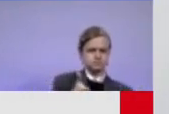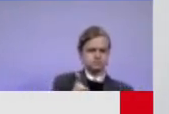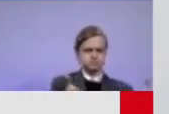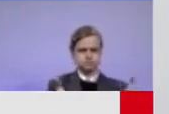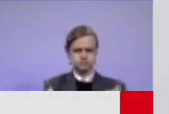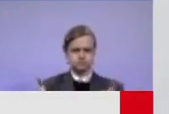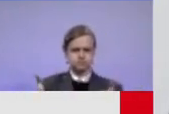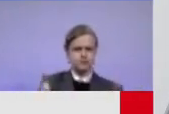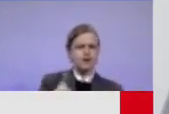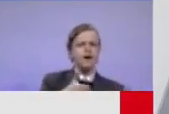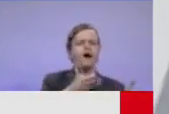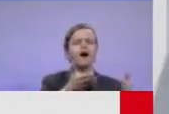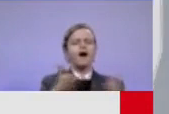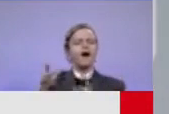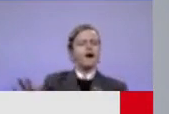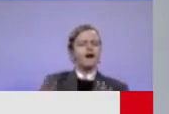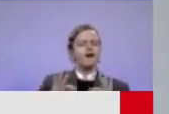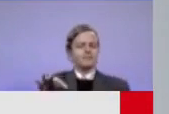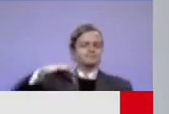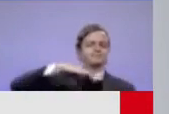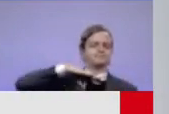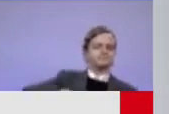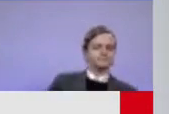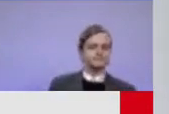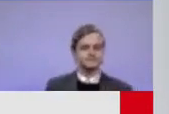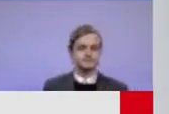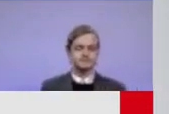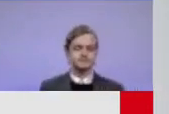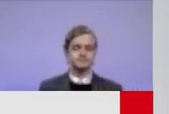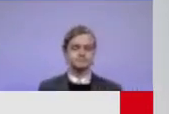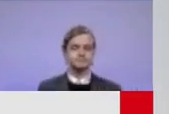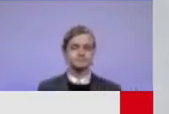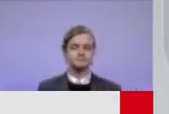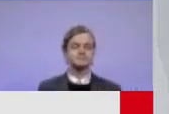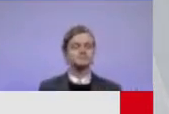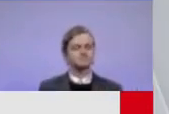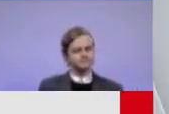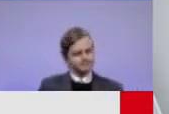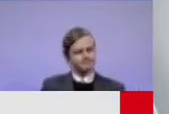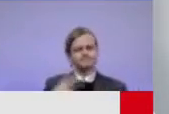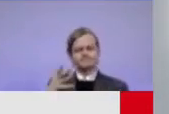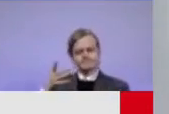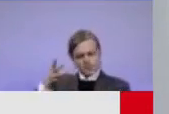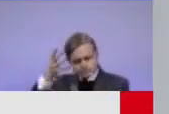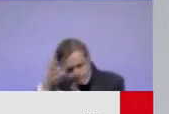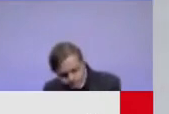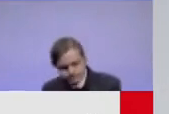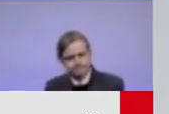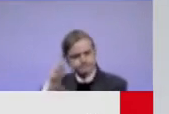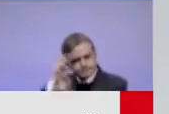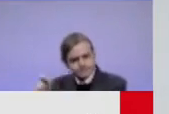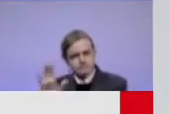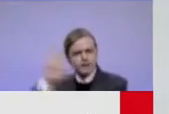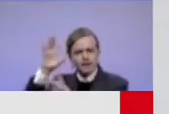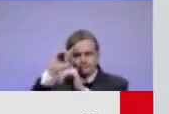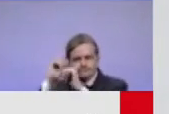cârmuit nava noastră în vremuri tulburi. Ne punem încrederea în curajul